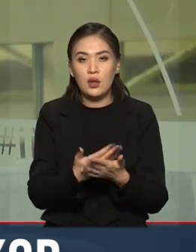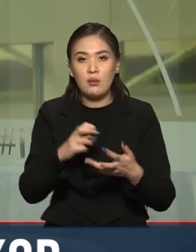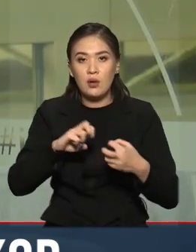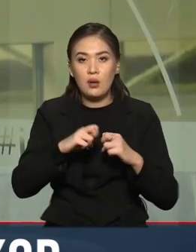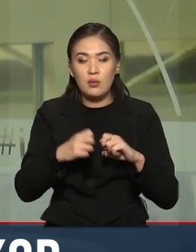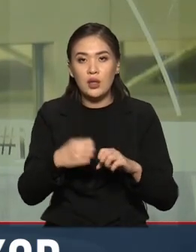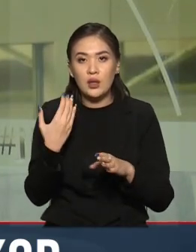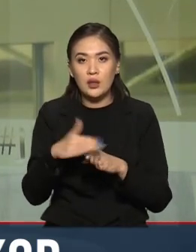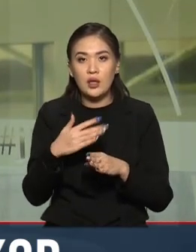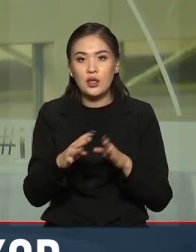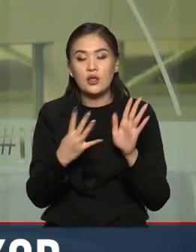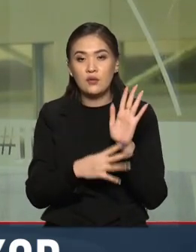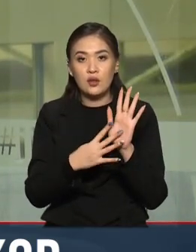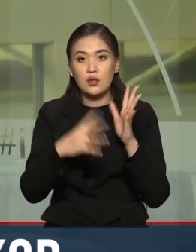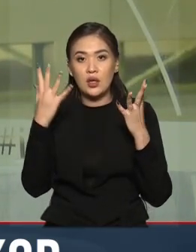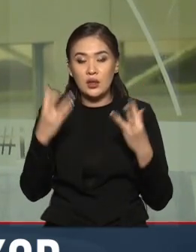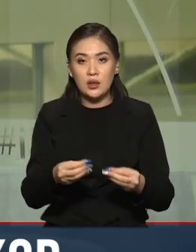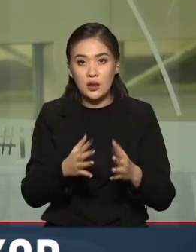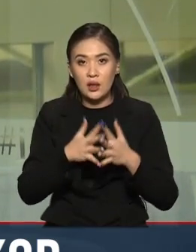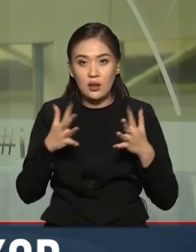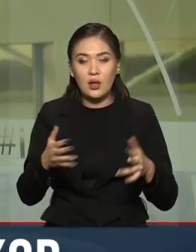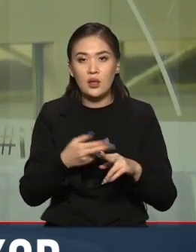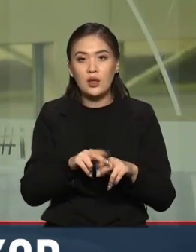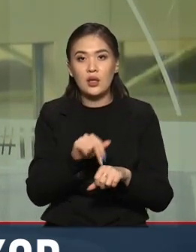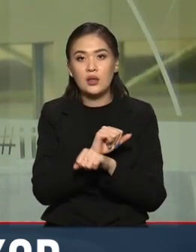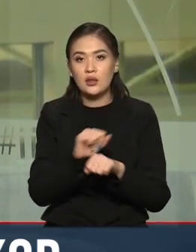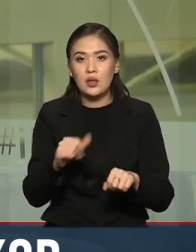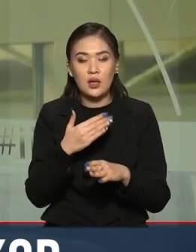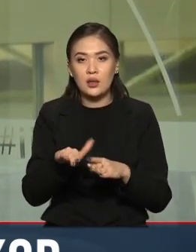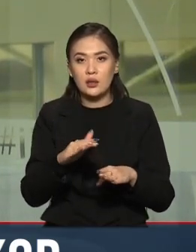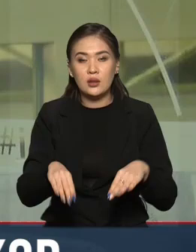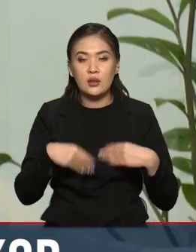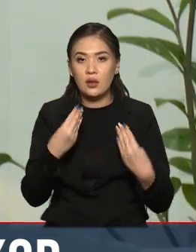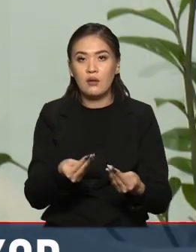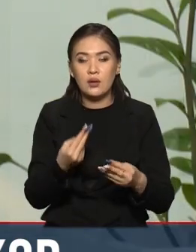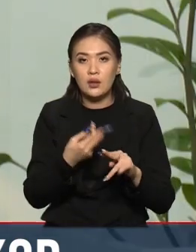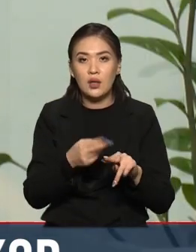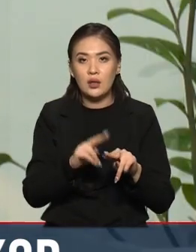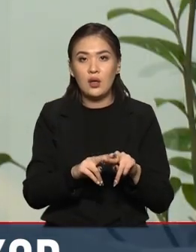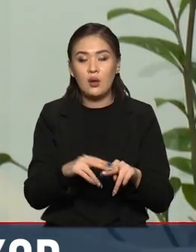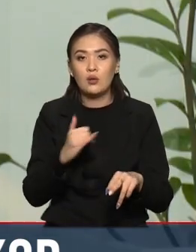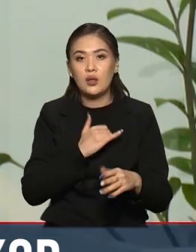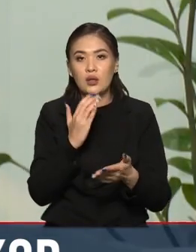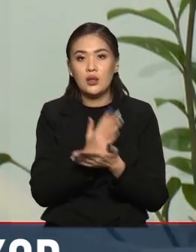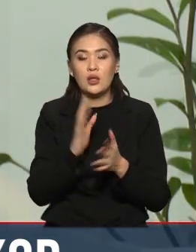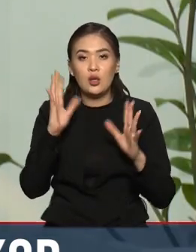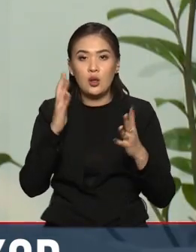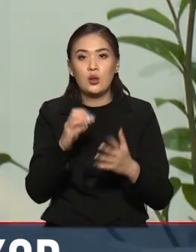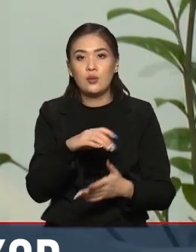кредит свыше 90 дней, то нельзя его кредитовать. То есть у нас есть случаи, когда